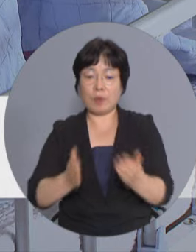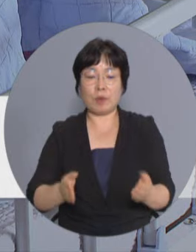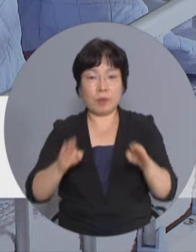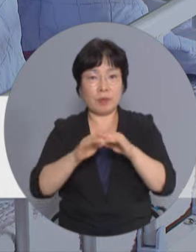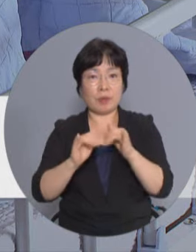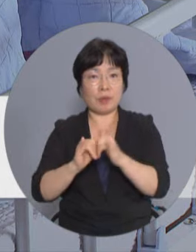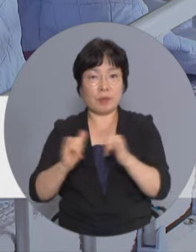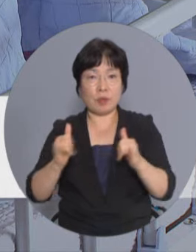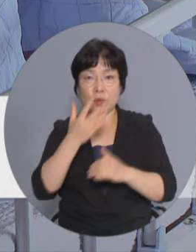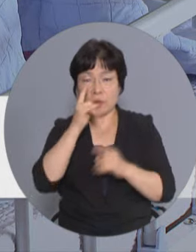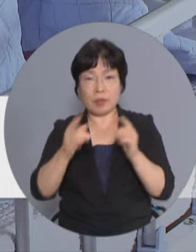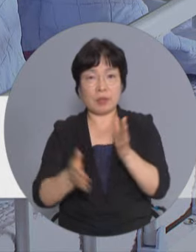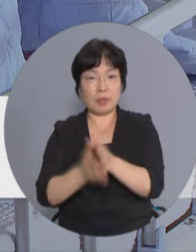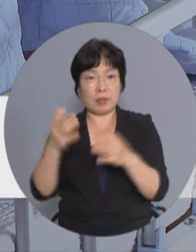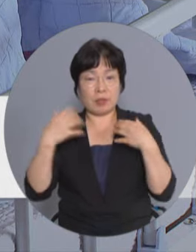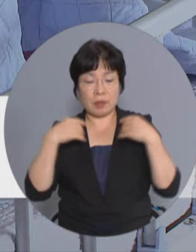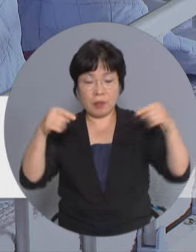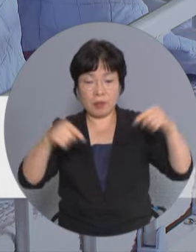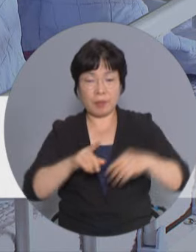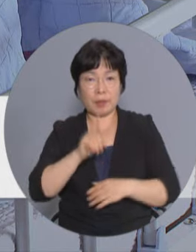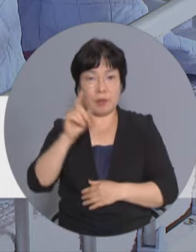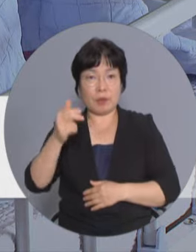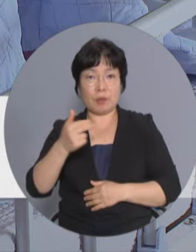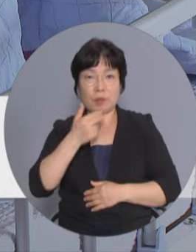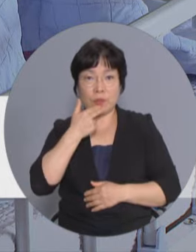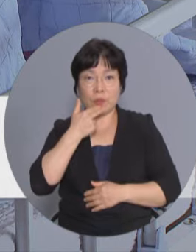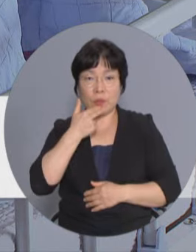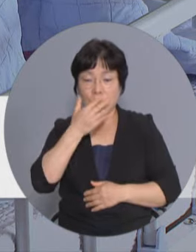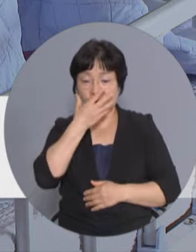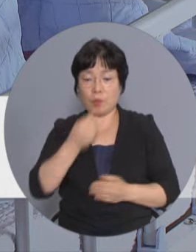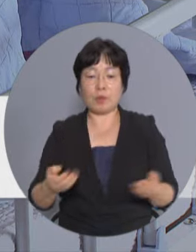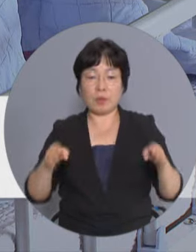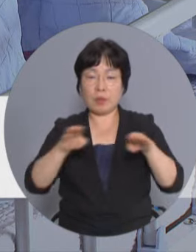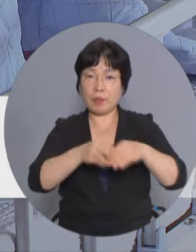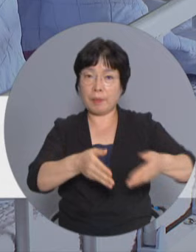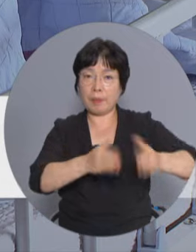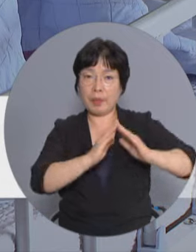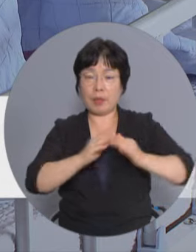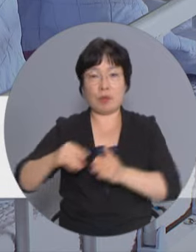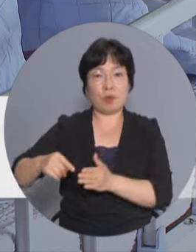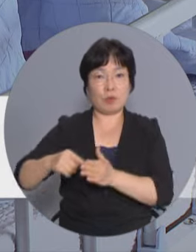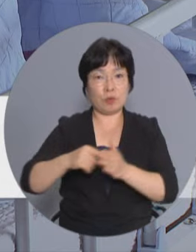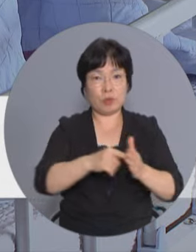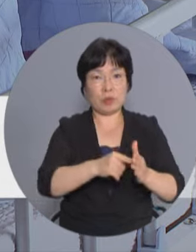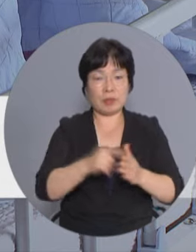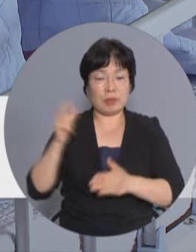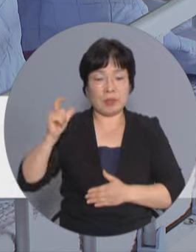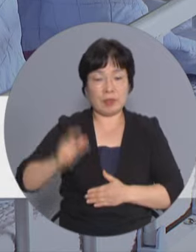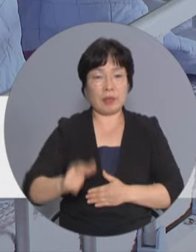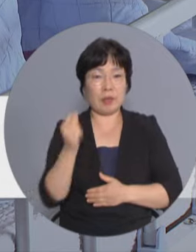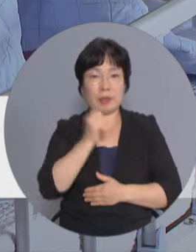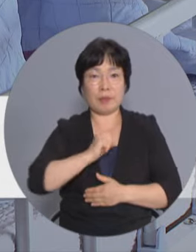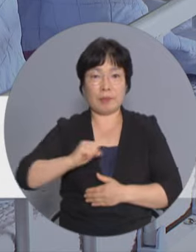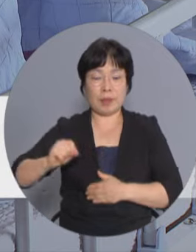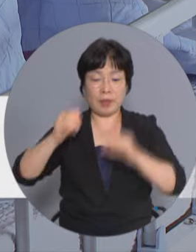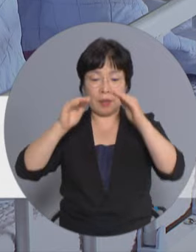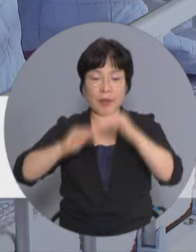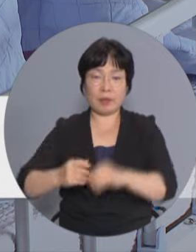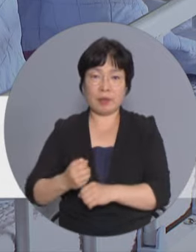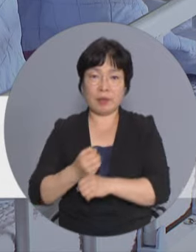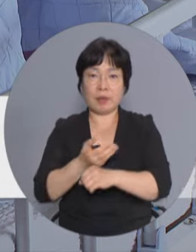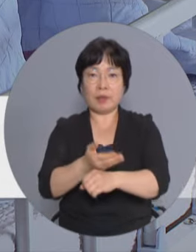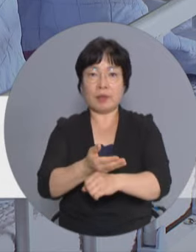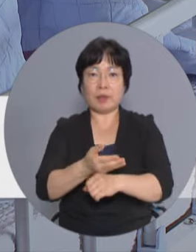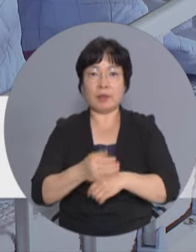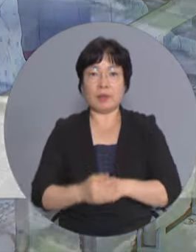운영자들이 순천시가 어떤 협의도 거치지 않고 복지타운 건립을 추진하고 있다며 강하게 반발하고 있습니다. 유민호